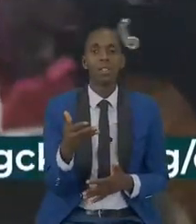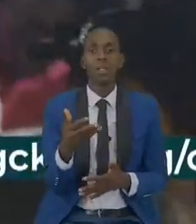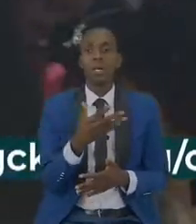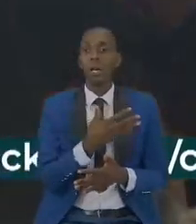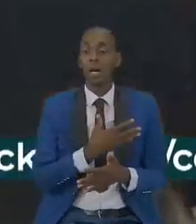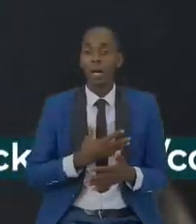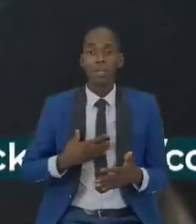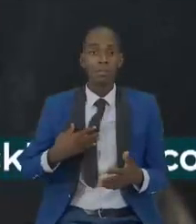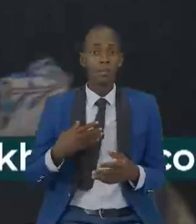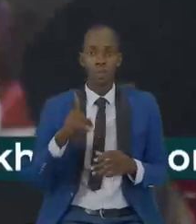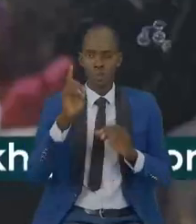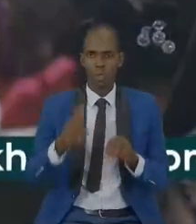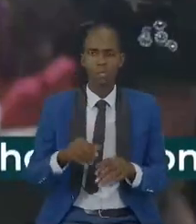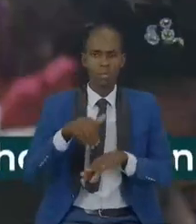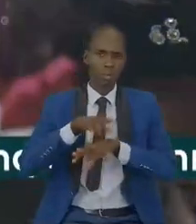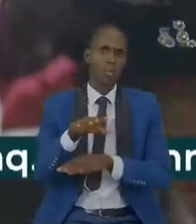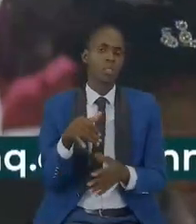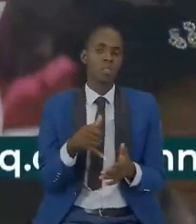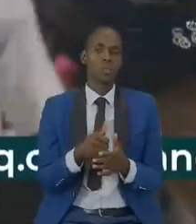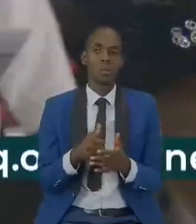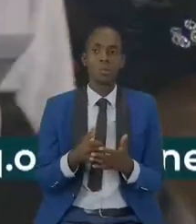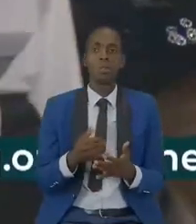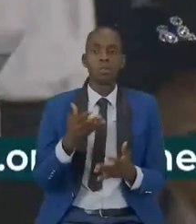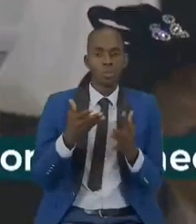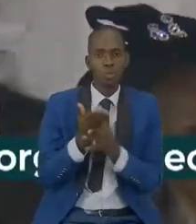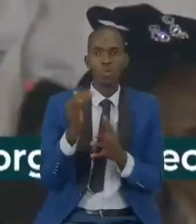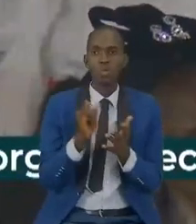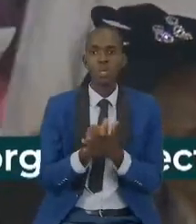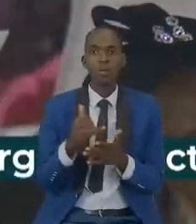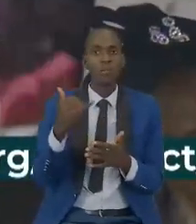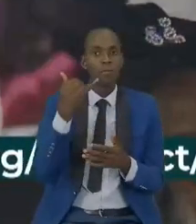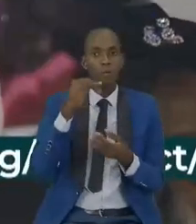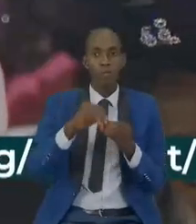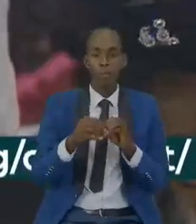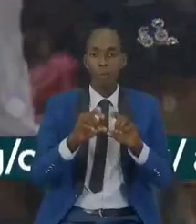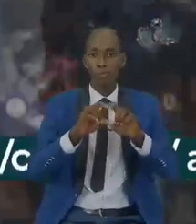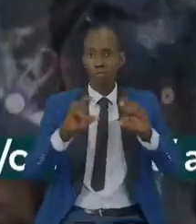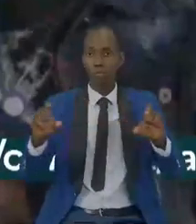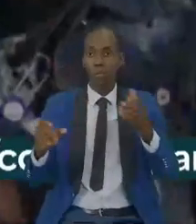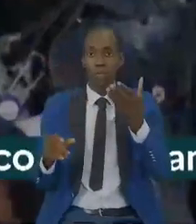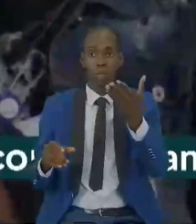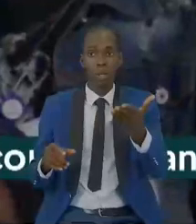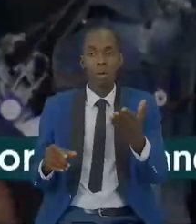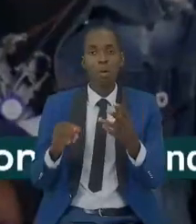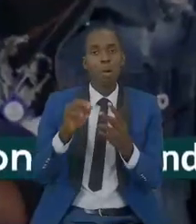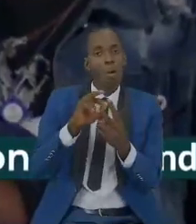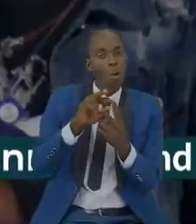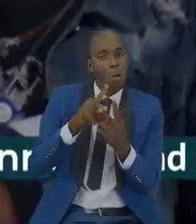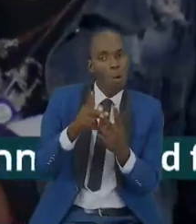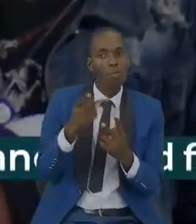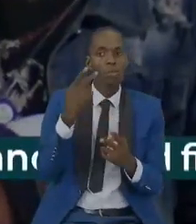Vous êtes en ligne, vous venez de donner votre vie au Seigneur après le message du pasteur. Il y a